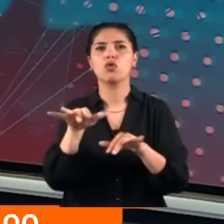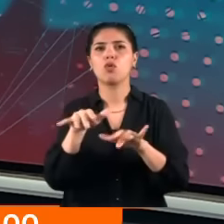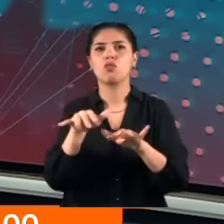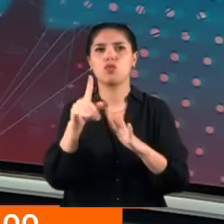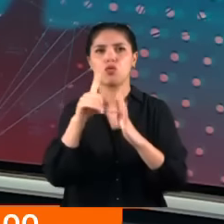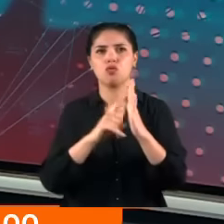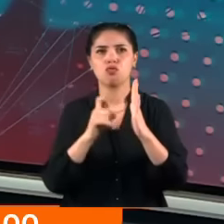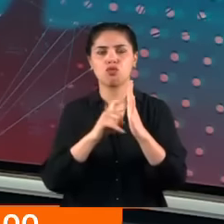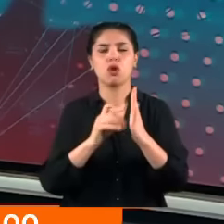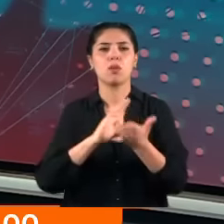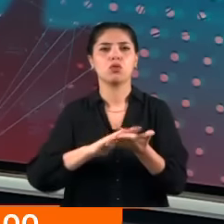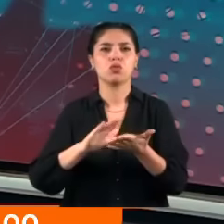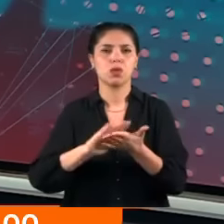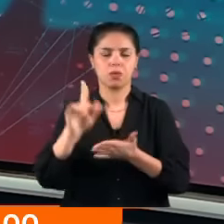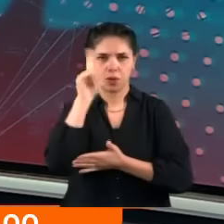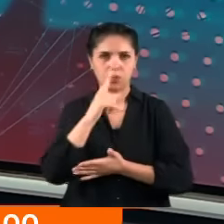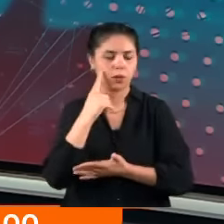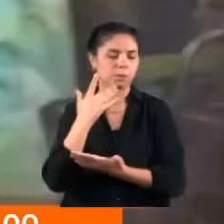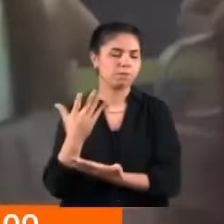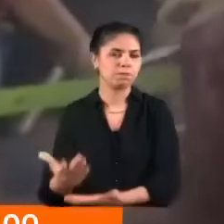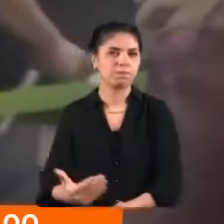gelen güncellemeydi.